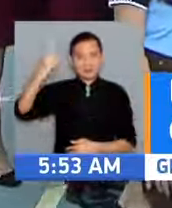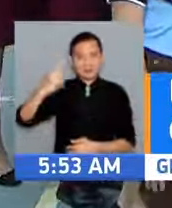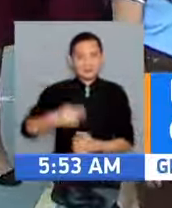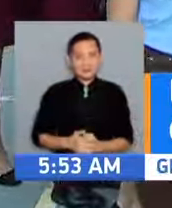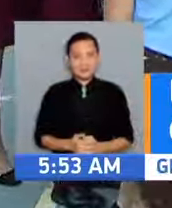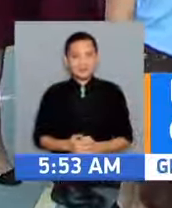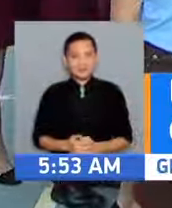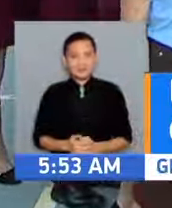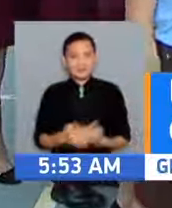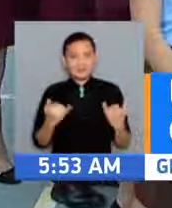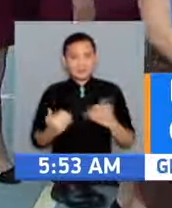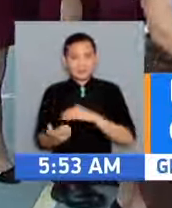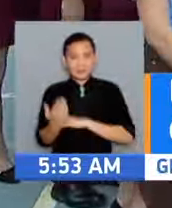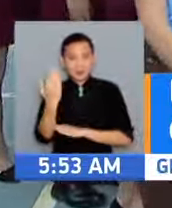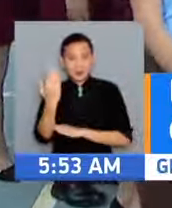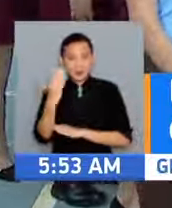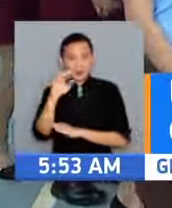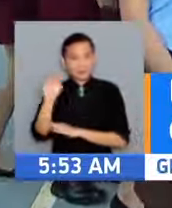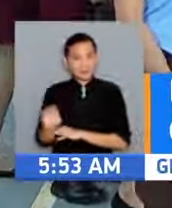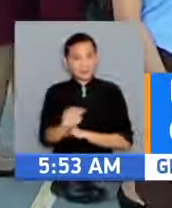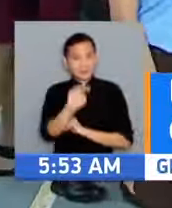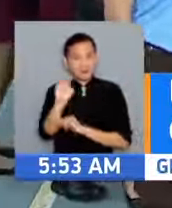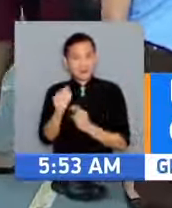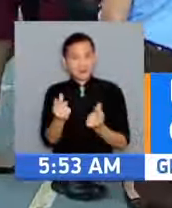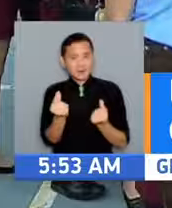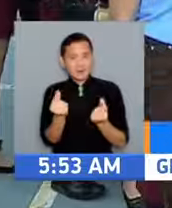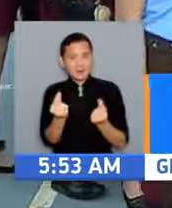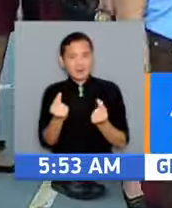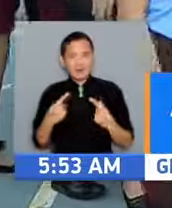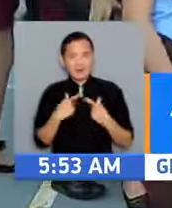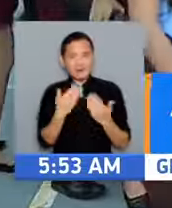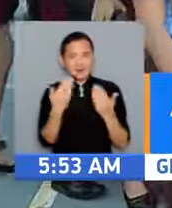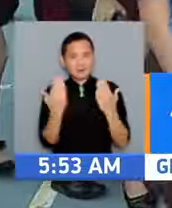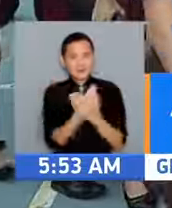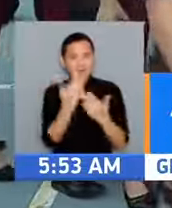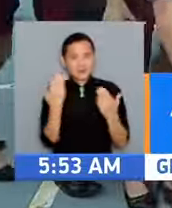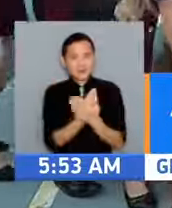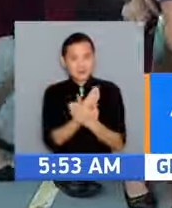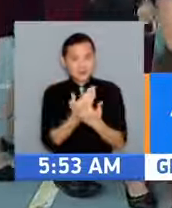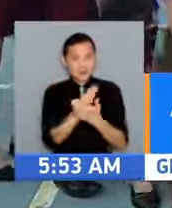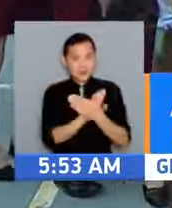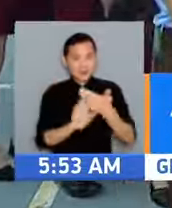ngayong Lunes, meron na kayong pinakabagong aabangan sa unang hirit.